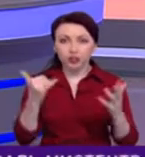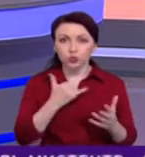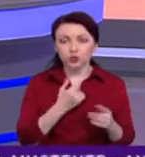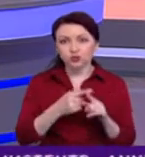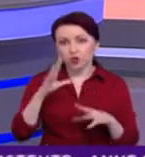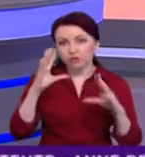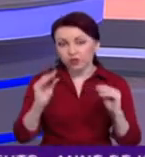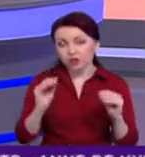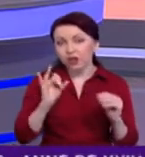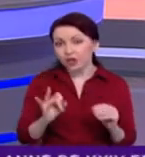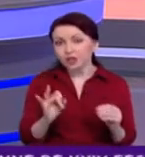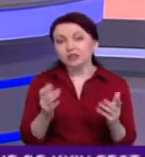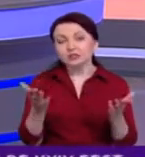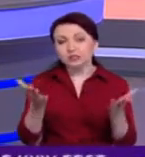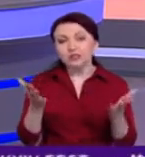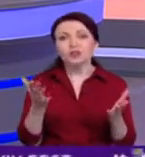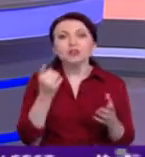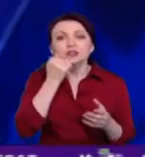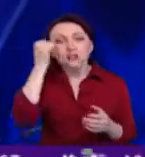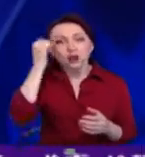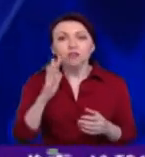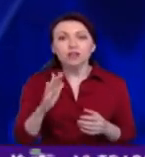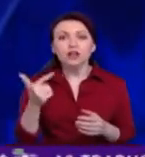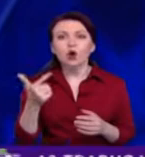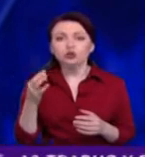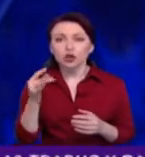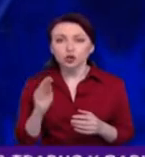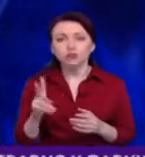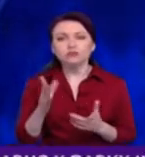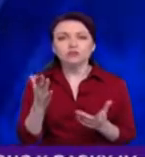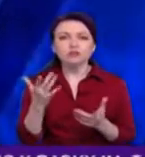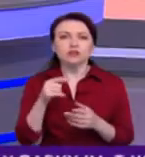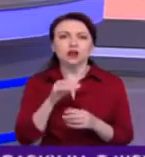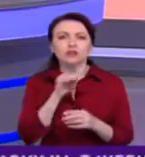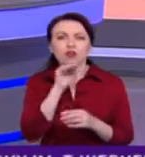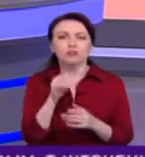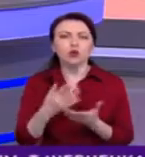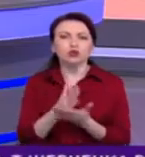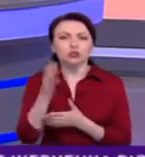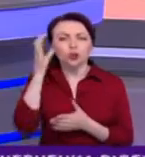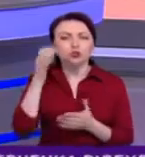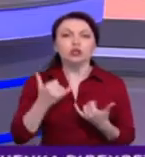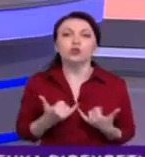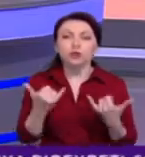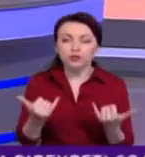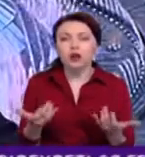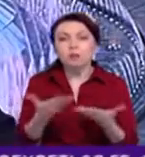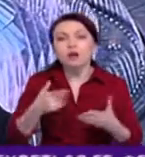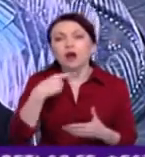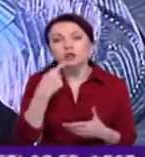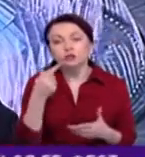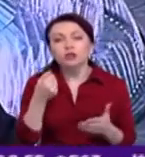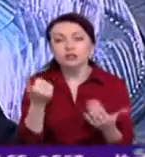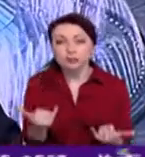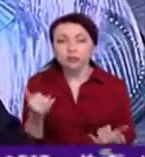цього вечора. І, звісно, дякую Валерію Гончаруку, кандидату політичних наук. Пане Валерію, дякую вам. Шановні, ми кажемо на цей момент